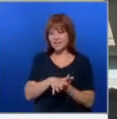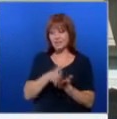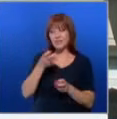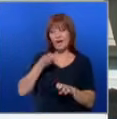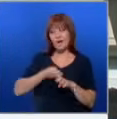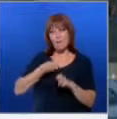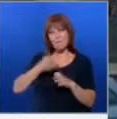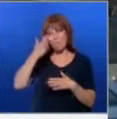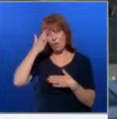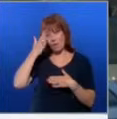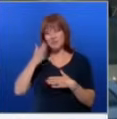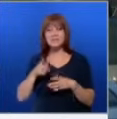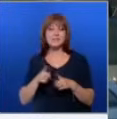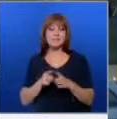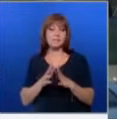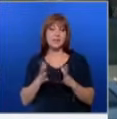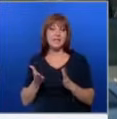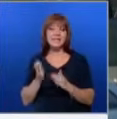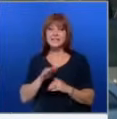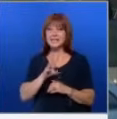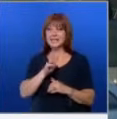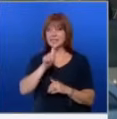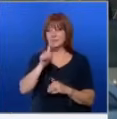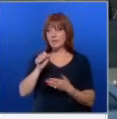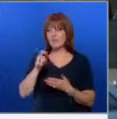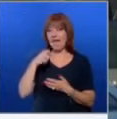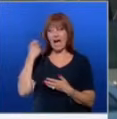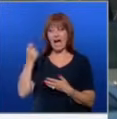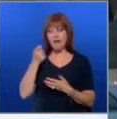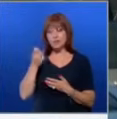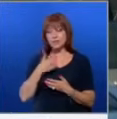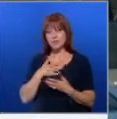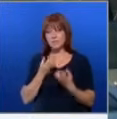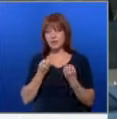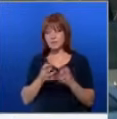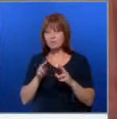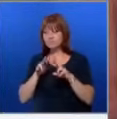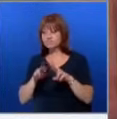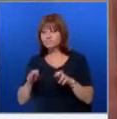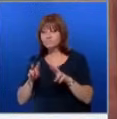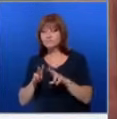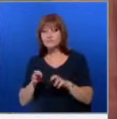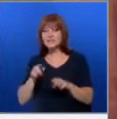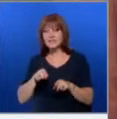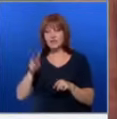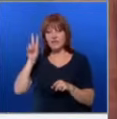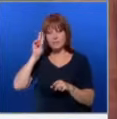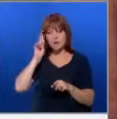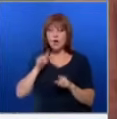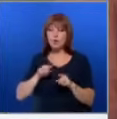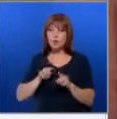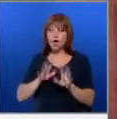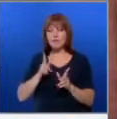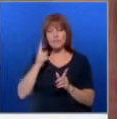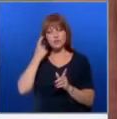очаква известен недостиг. След 31 август ще имаме възможност да направим анализ на изпълнението. Тогава може да се